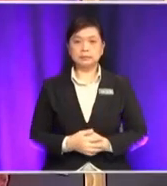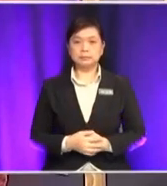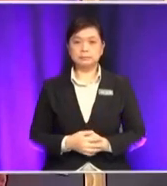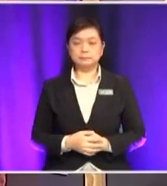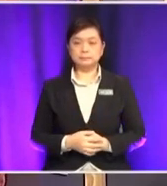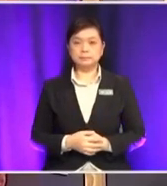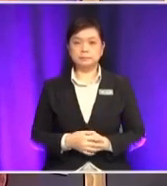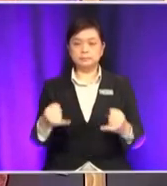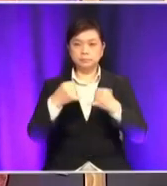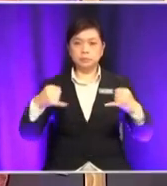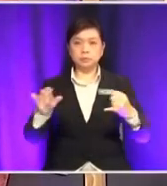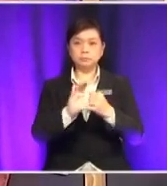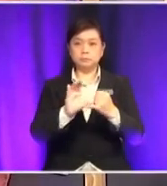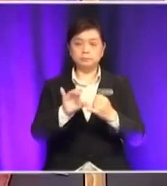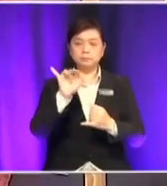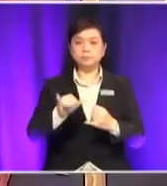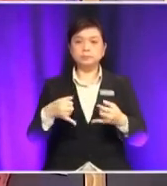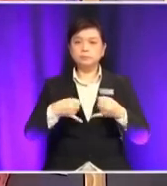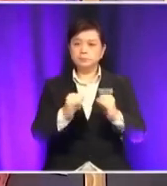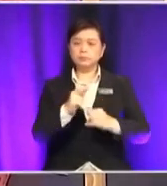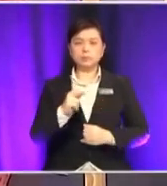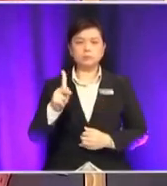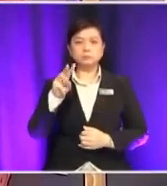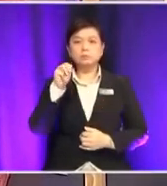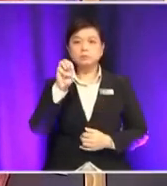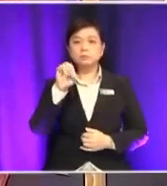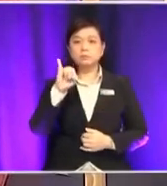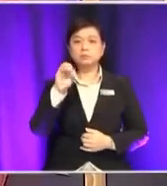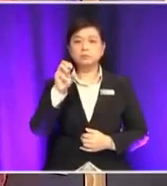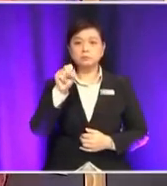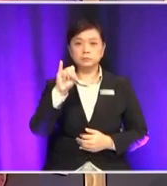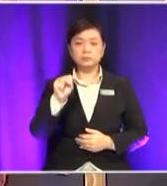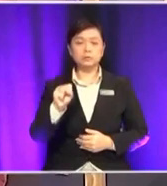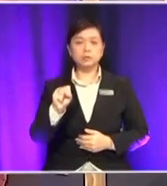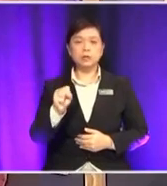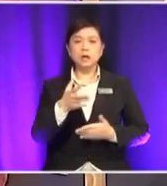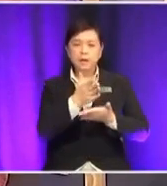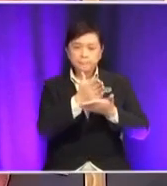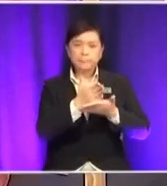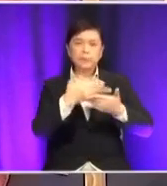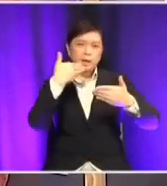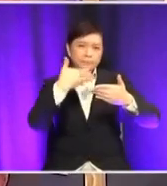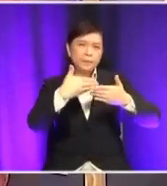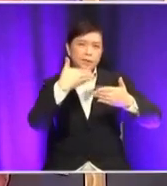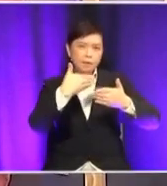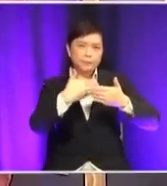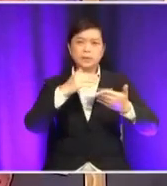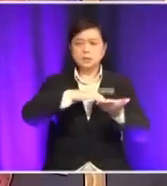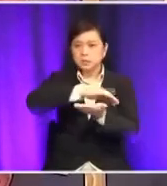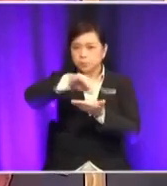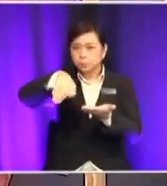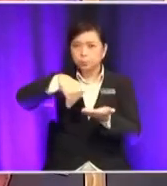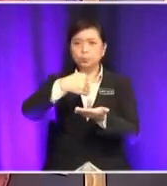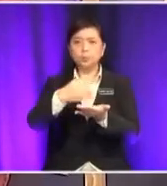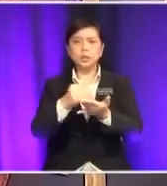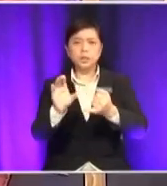sel yang menjalani meiosis Kris hampir ke semua hampir hampir ke semua sel di dalam badan